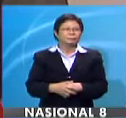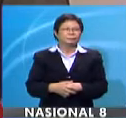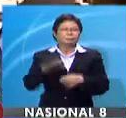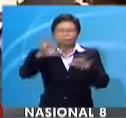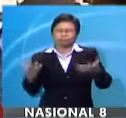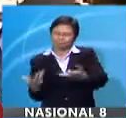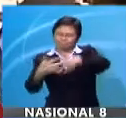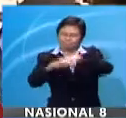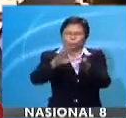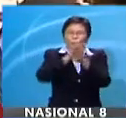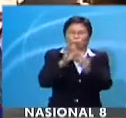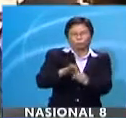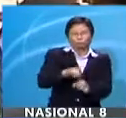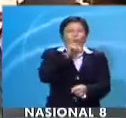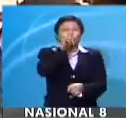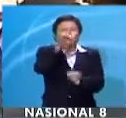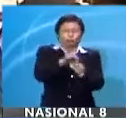spirit.